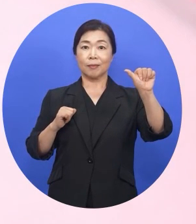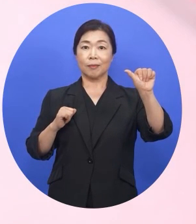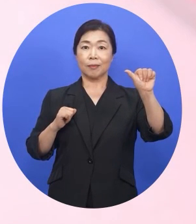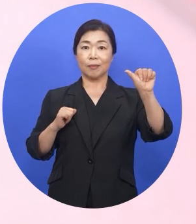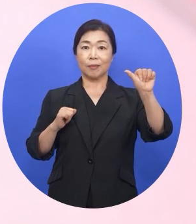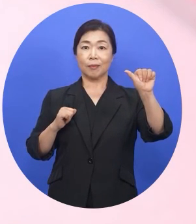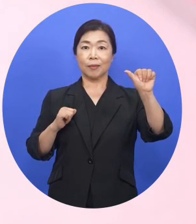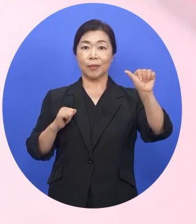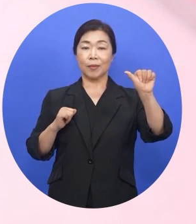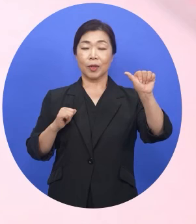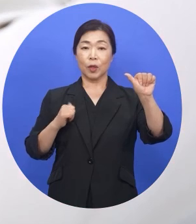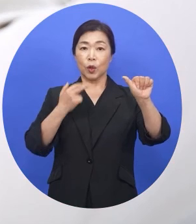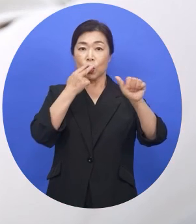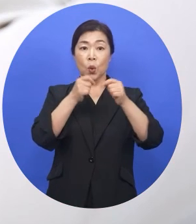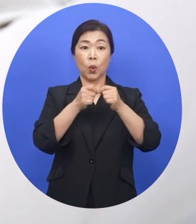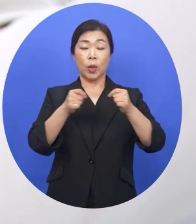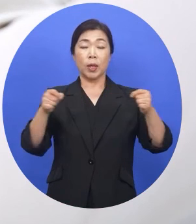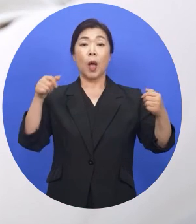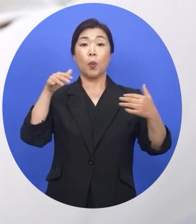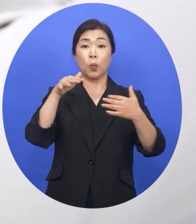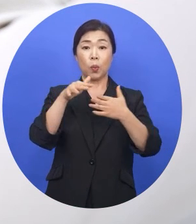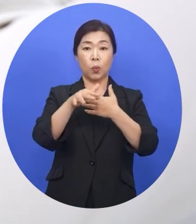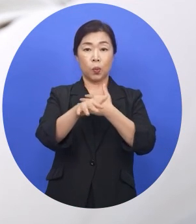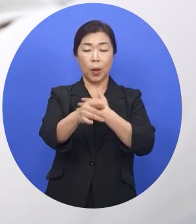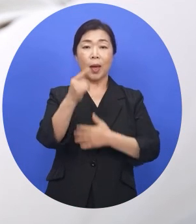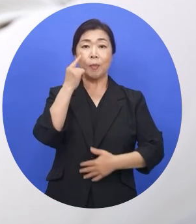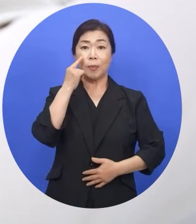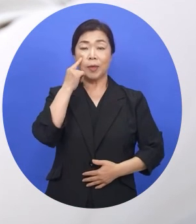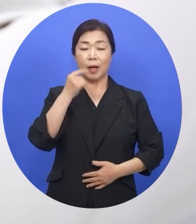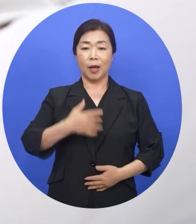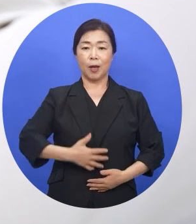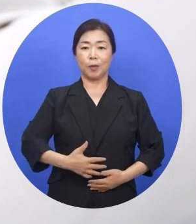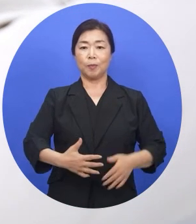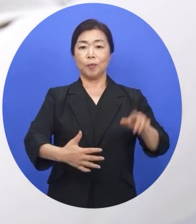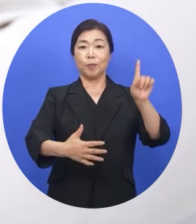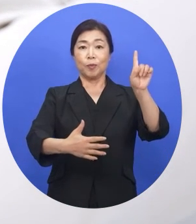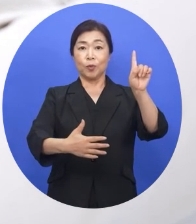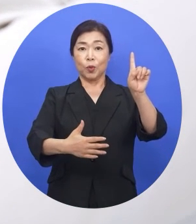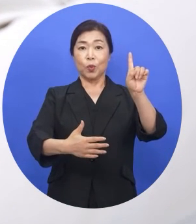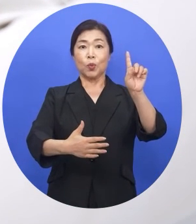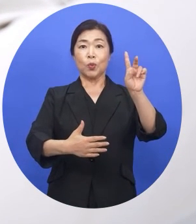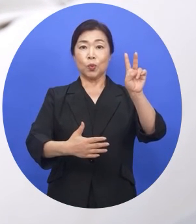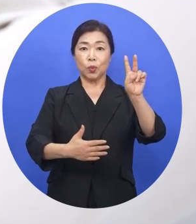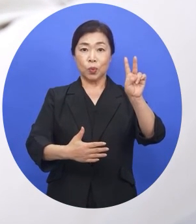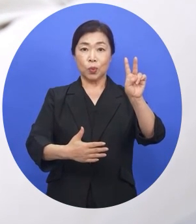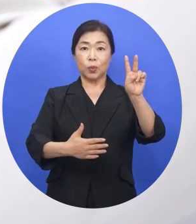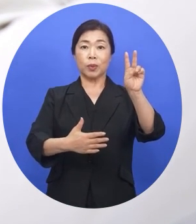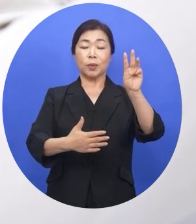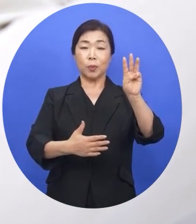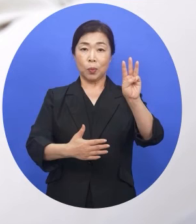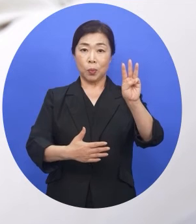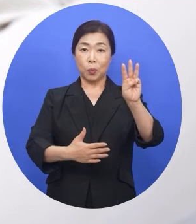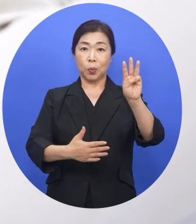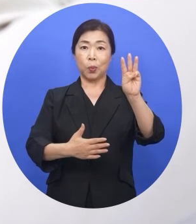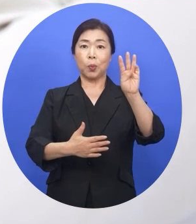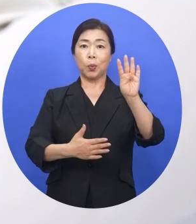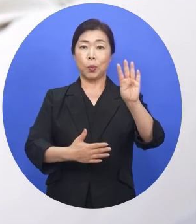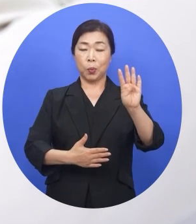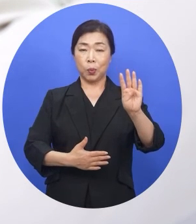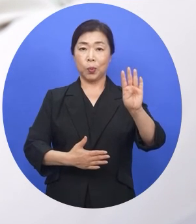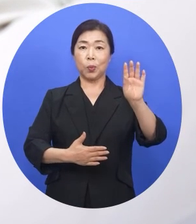다섯. 길게 숨을 내쉽니다. 하나, 둘,